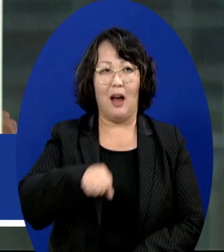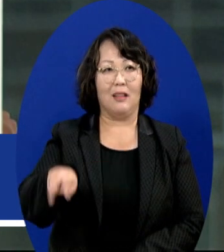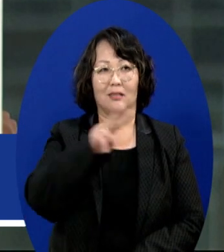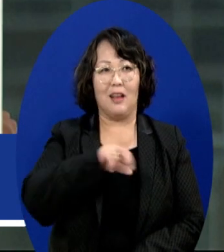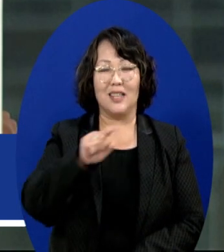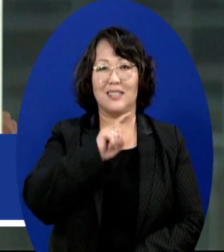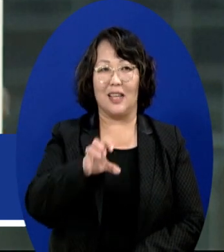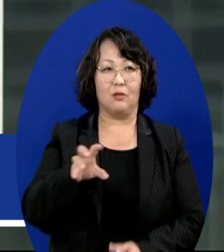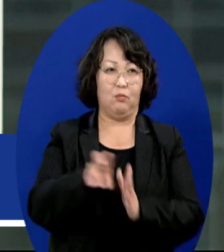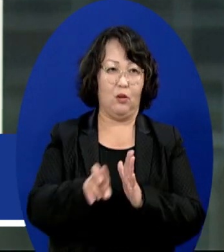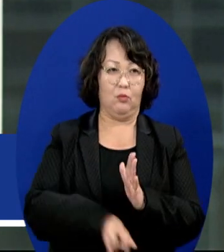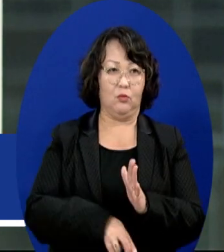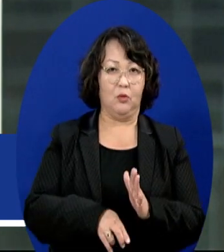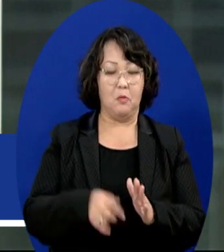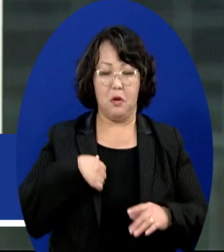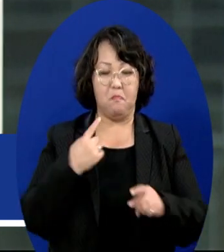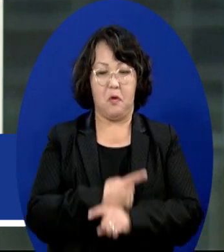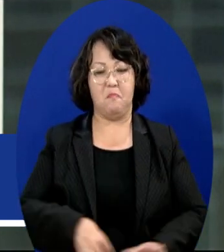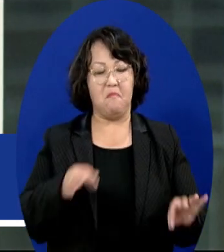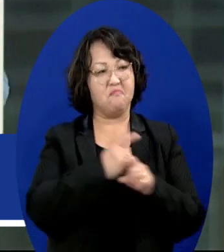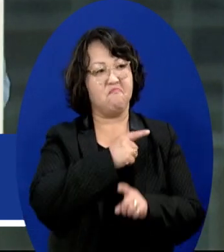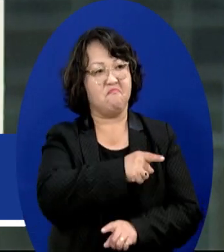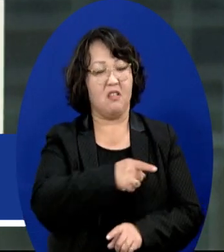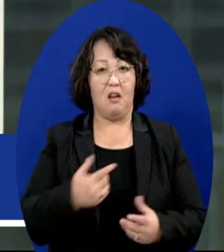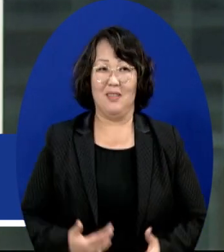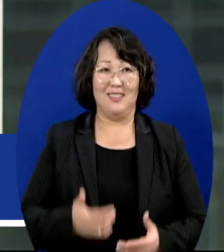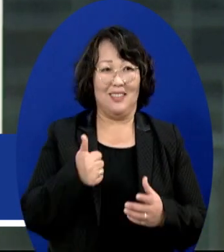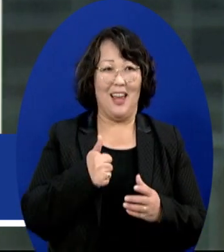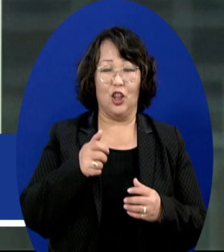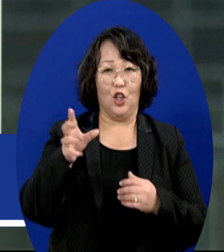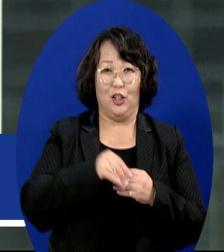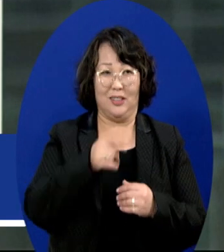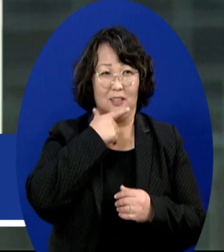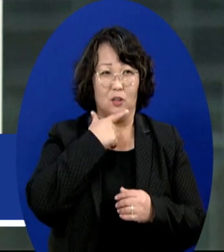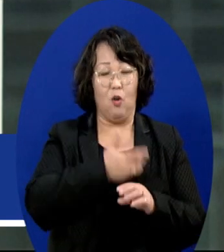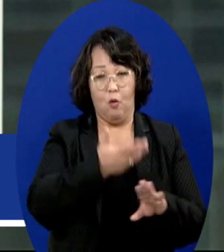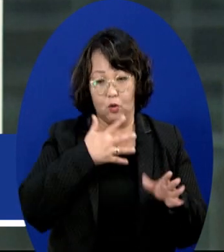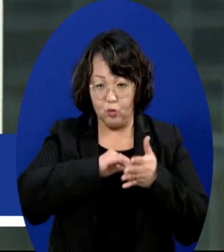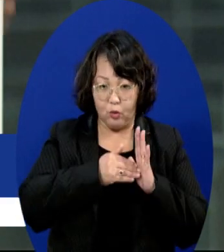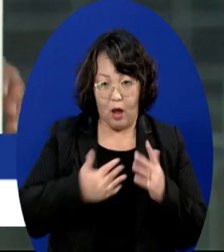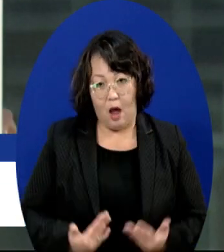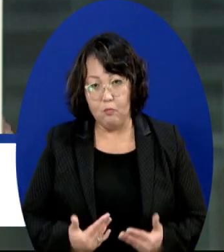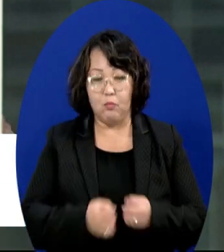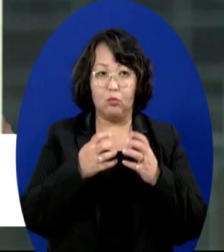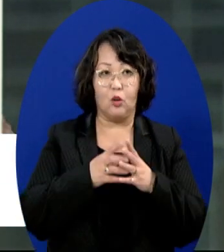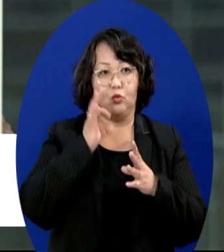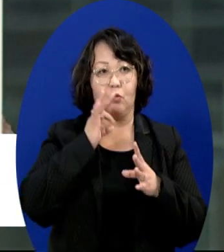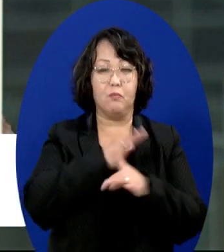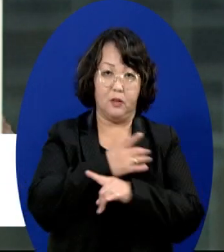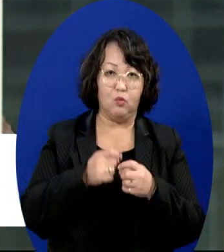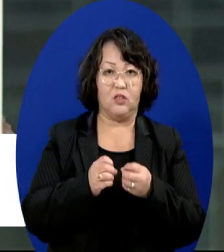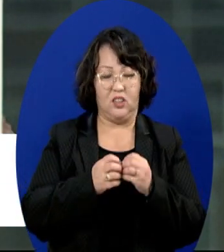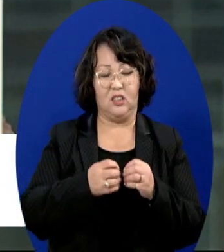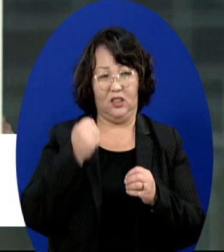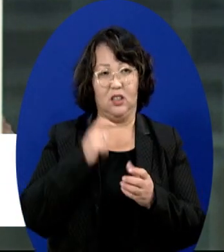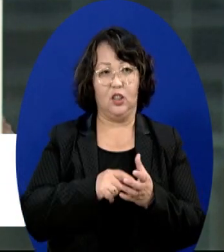Бусдад буруугаа тоох нь хиний чамдралд сайн нэр нөлөөлөхгүй. Бид ажлаа урдчлан төлөвлөж түүнийг бодитоогоор хэрэгжүүлж чаддаг байх ёстой. Олон ажлын ард